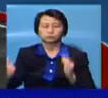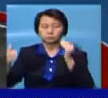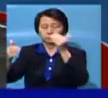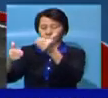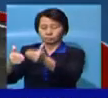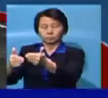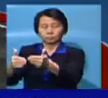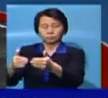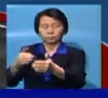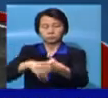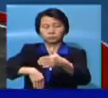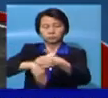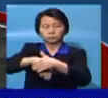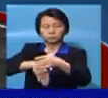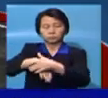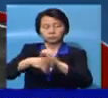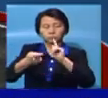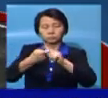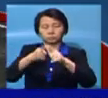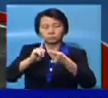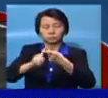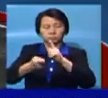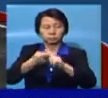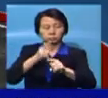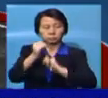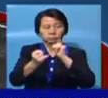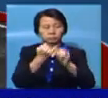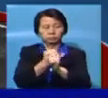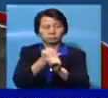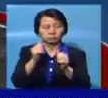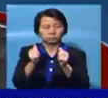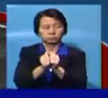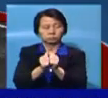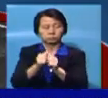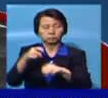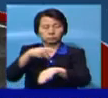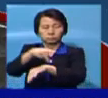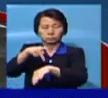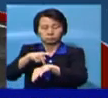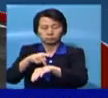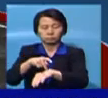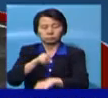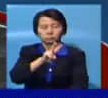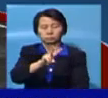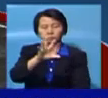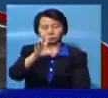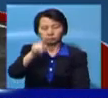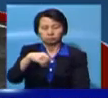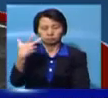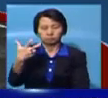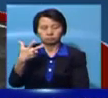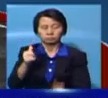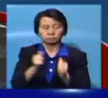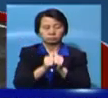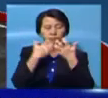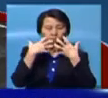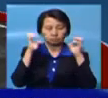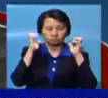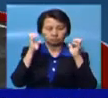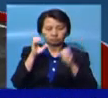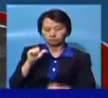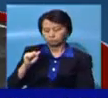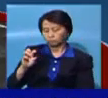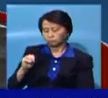Menjelang perlawanan bola sepak persahabatan antarabangsa bertemu Filipina 22 Mac ini, penyerang skuad Harimau Malaysia Amri